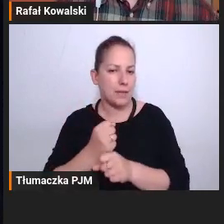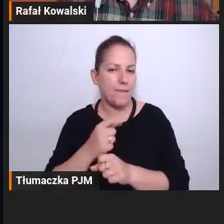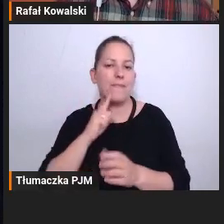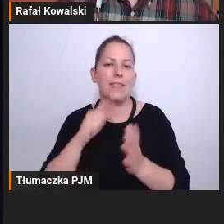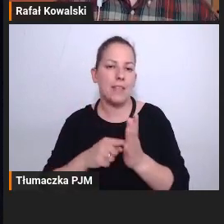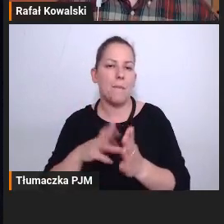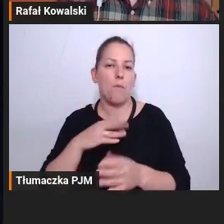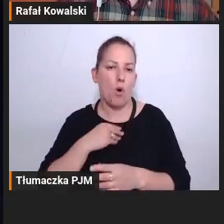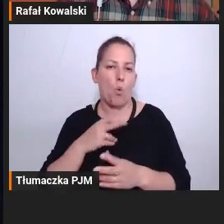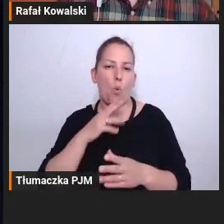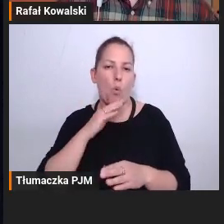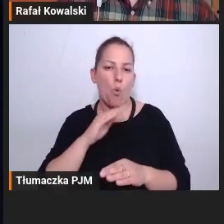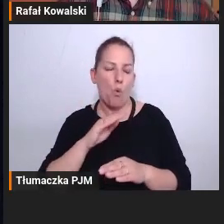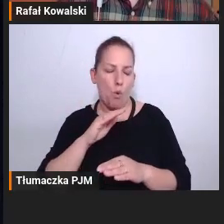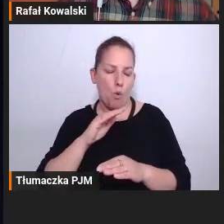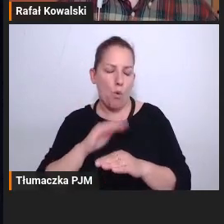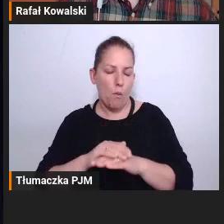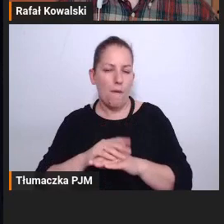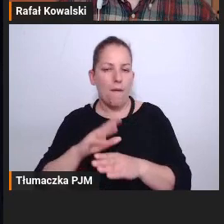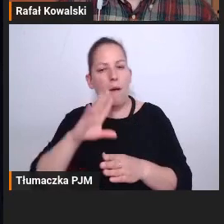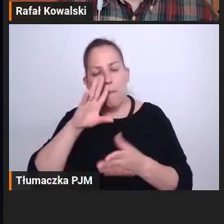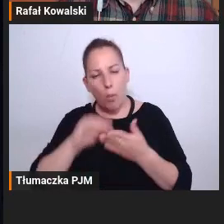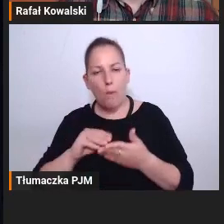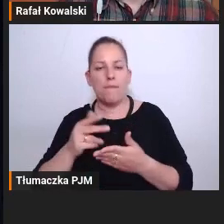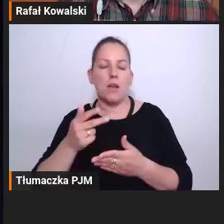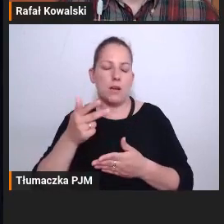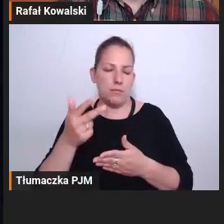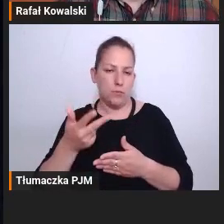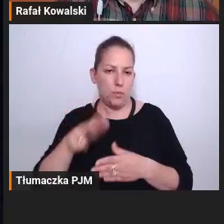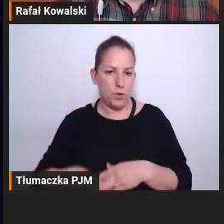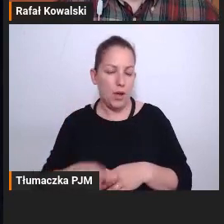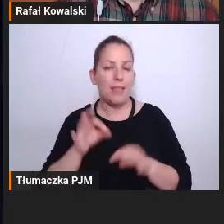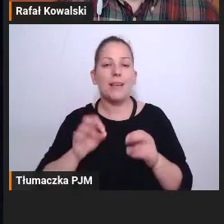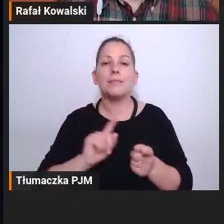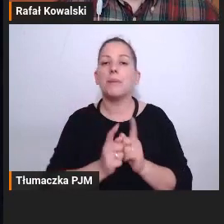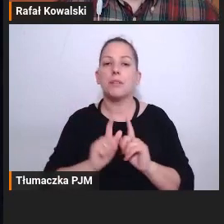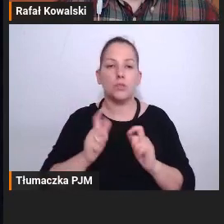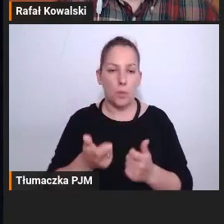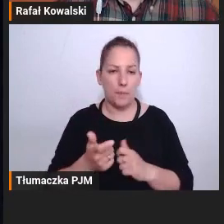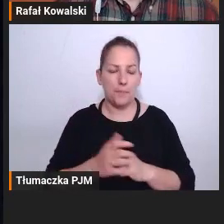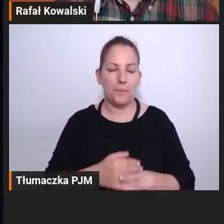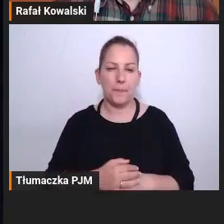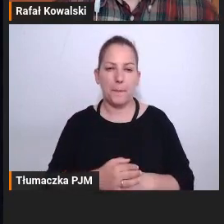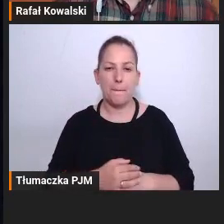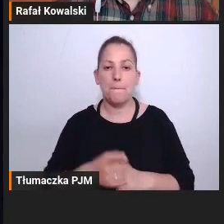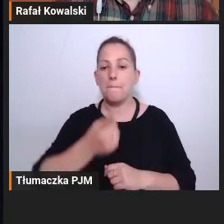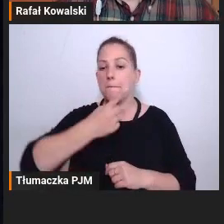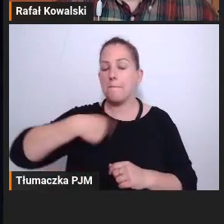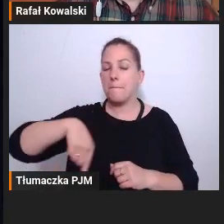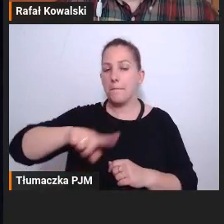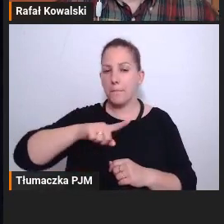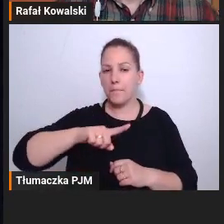mogła być taka umowa na okres próbny ponowiona. Teraz to, co uległo zmianie, to my mamy jakby